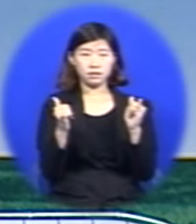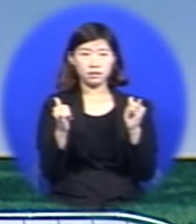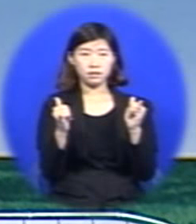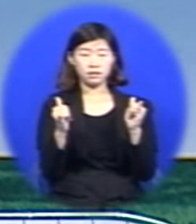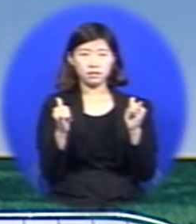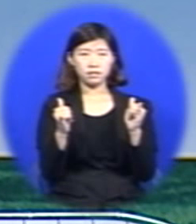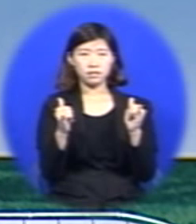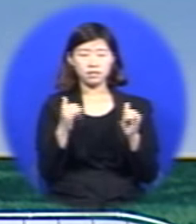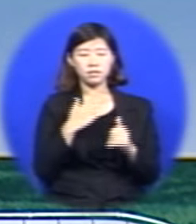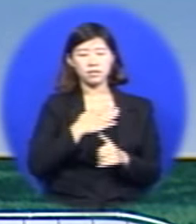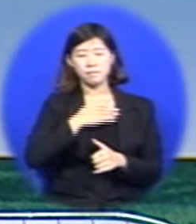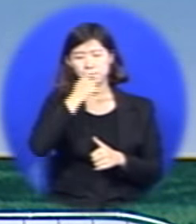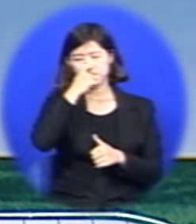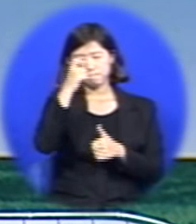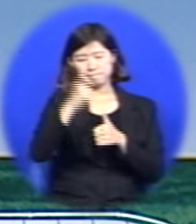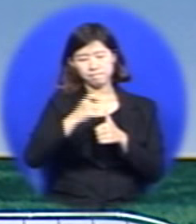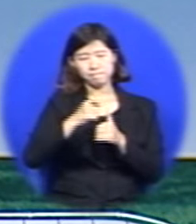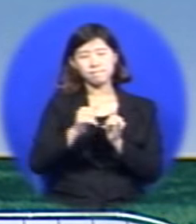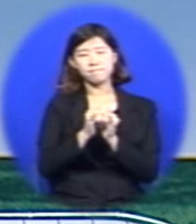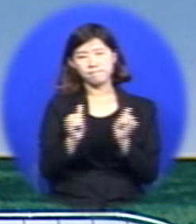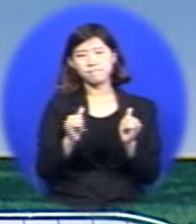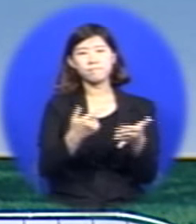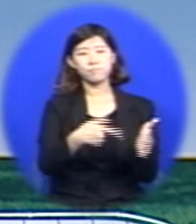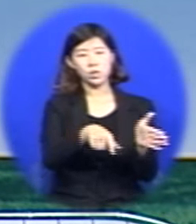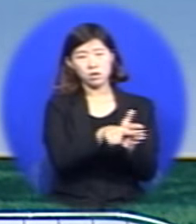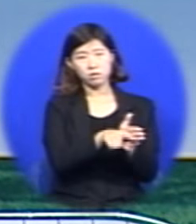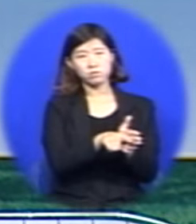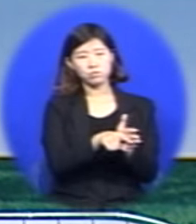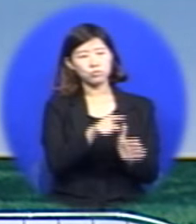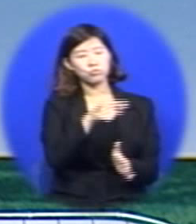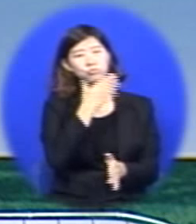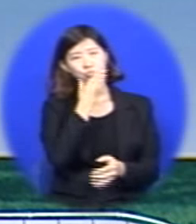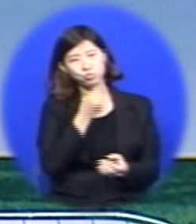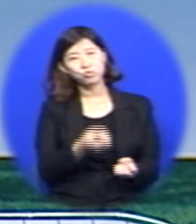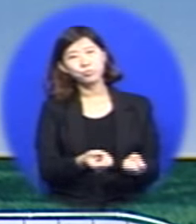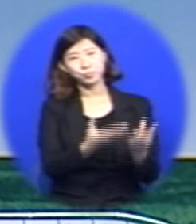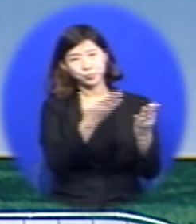나에게 핍박하는 자를 위해서 내가 그를 축복할 수가